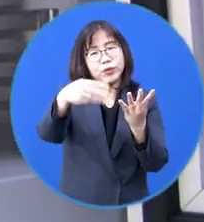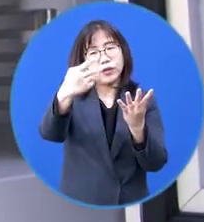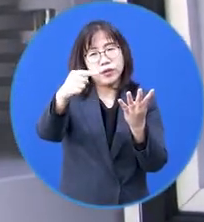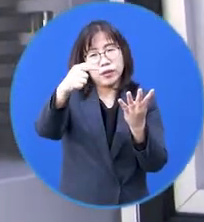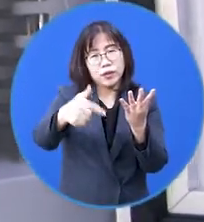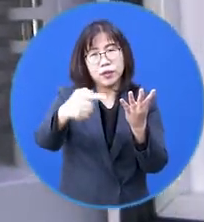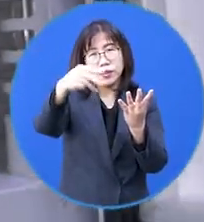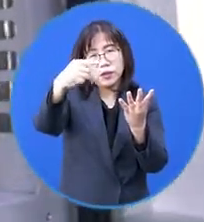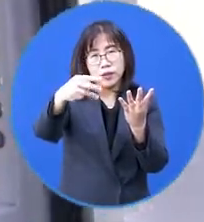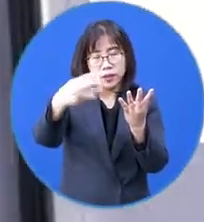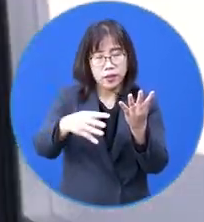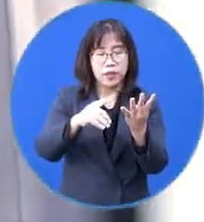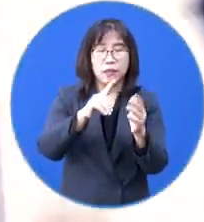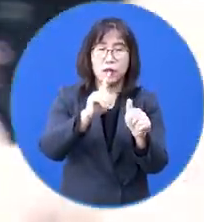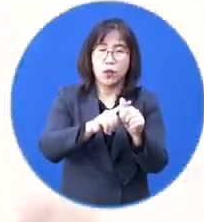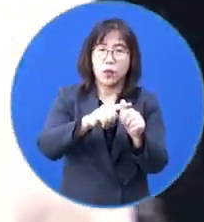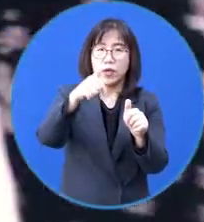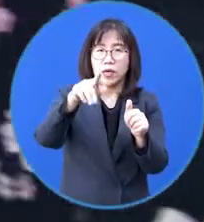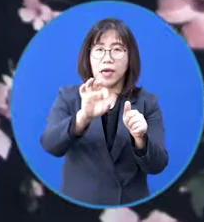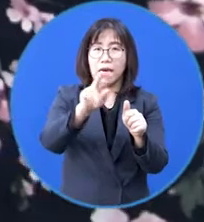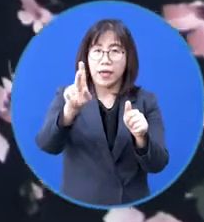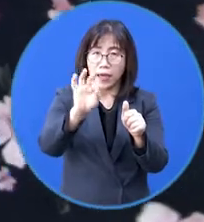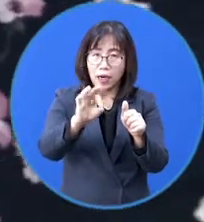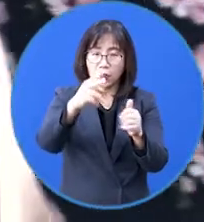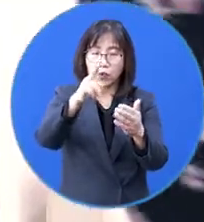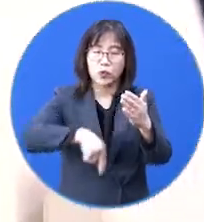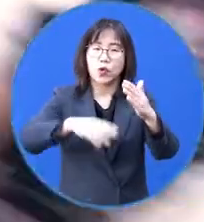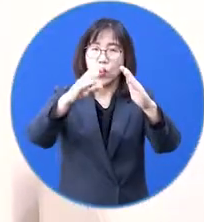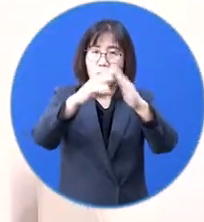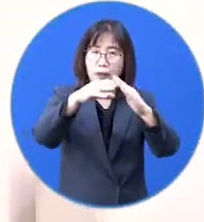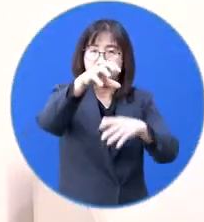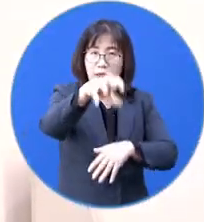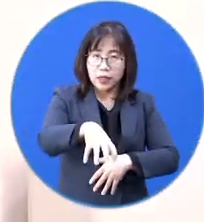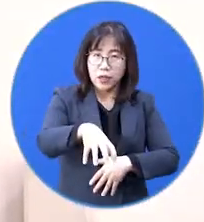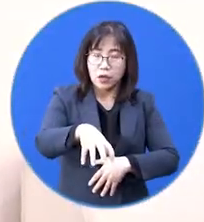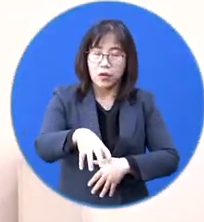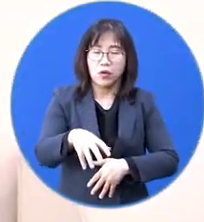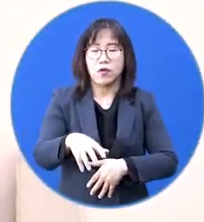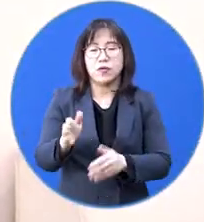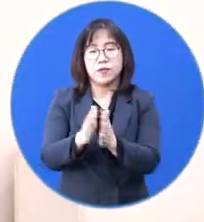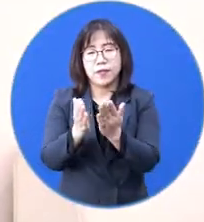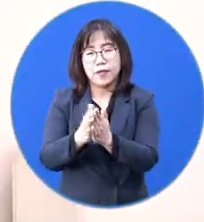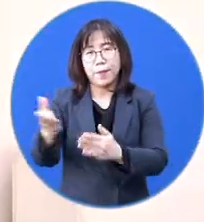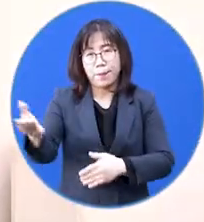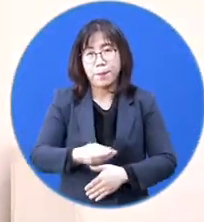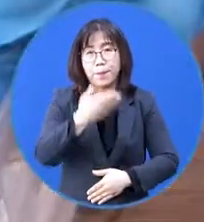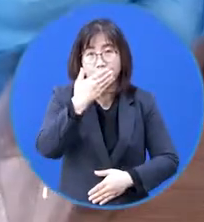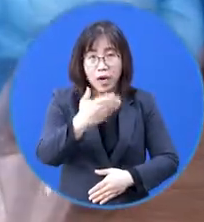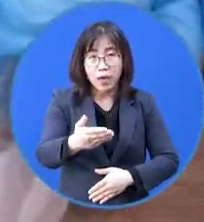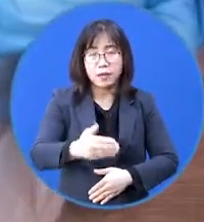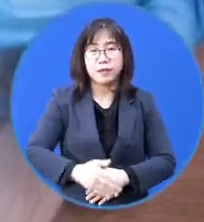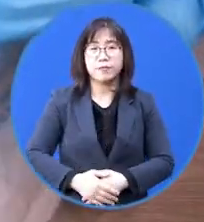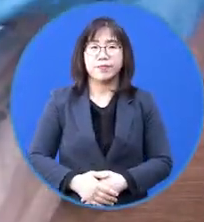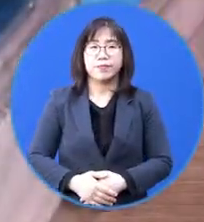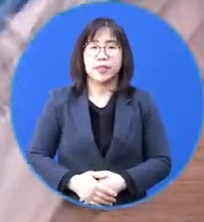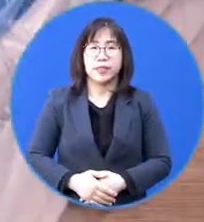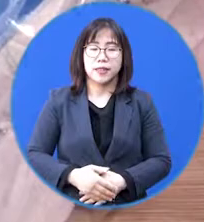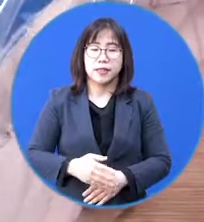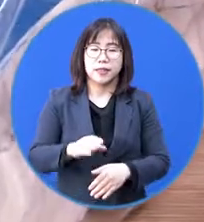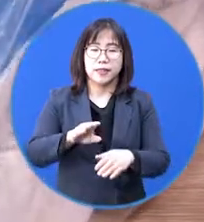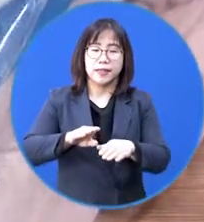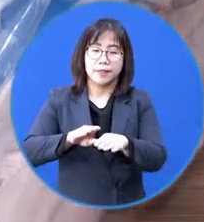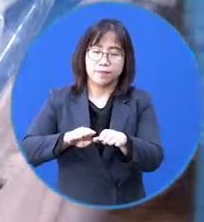도서관 푸른들 청소년 도서관 가양 도서관으로 각 도서관 1층 현관에서 신청 도서를 받을 수